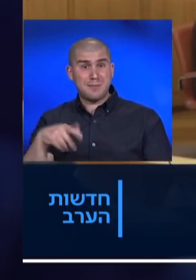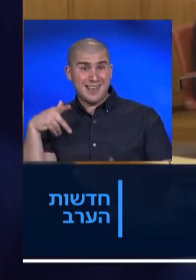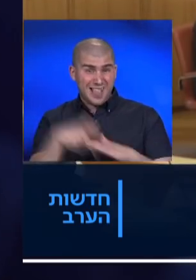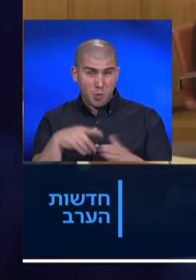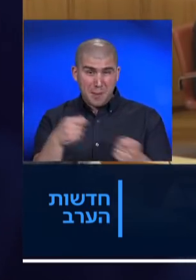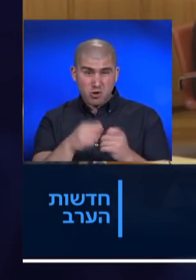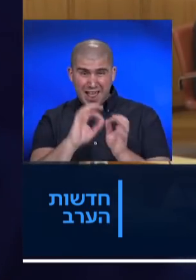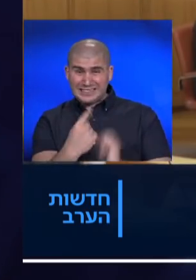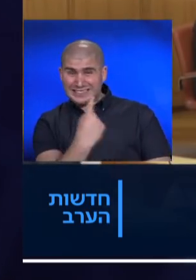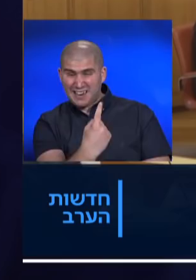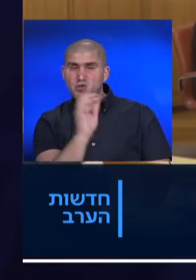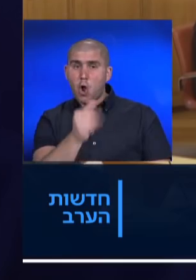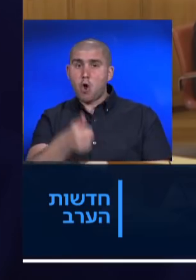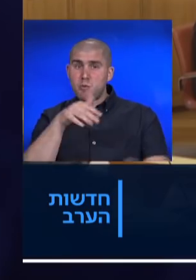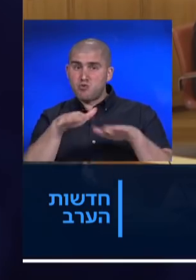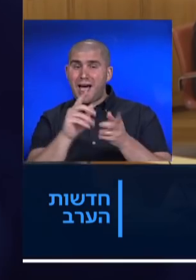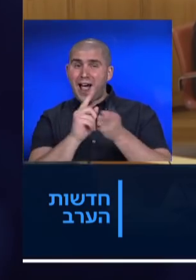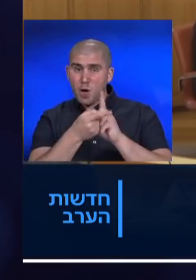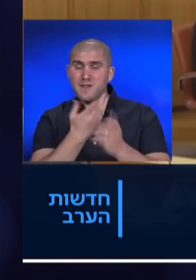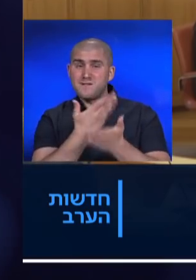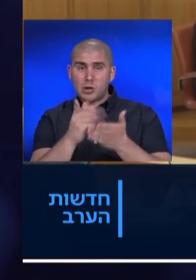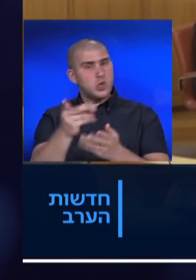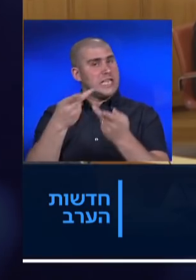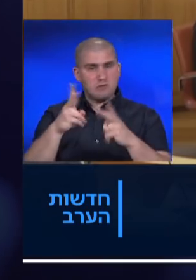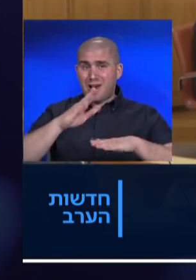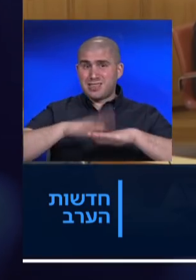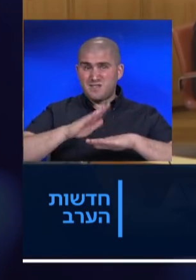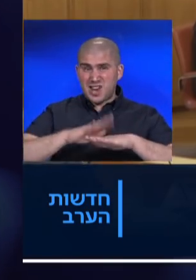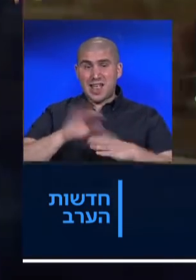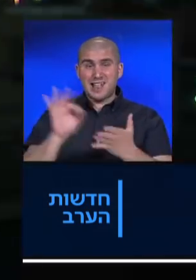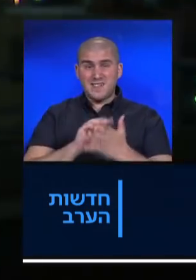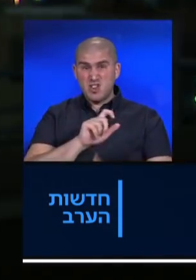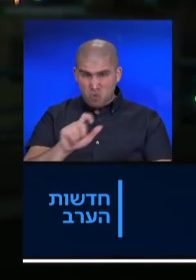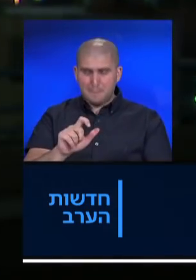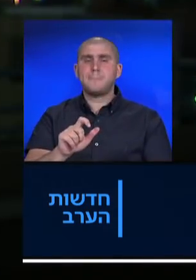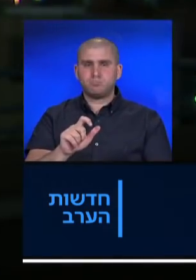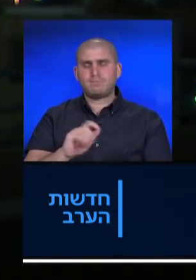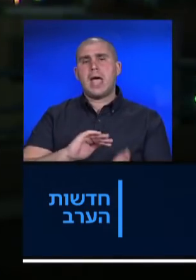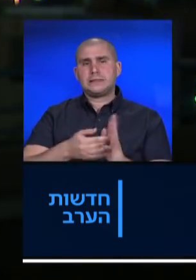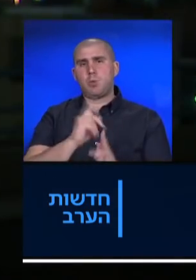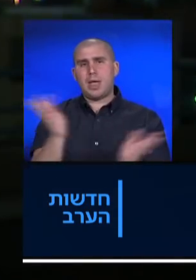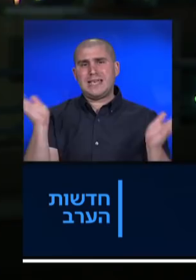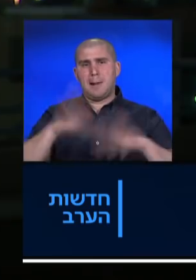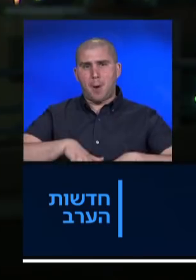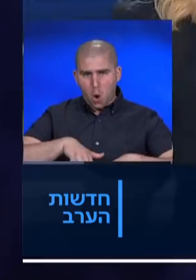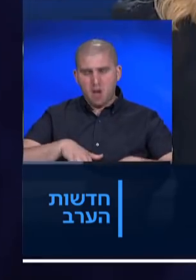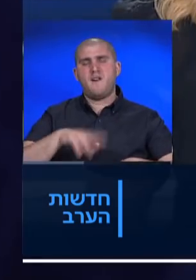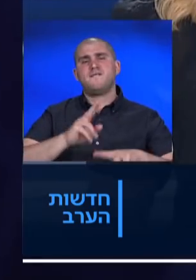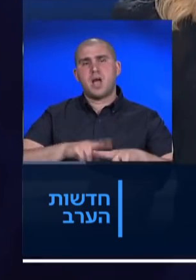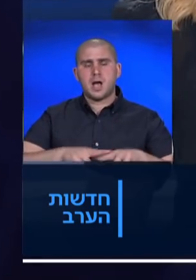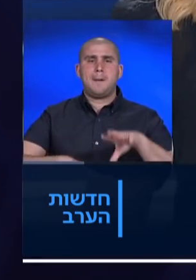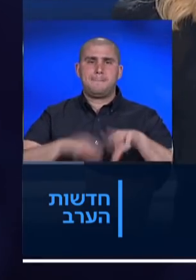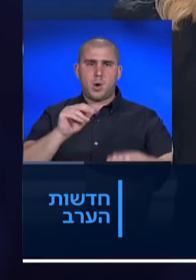של ראש ממשלה חלופי, ויקבעו שהוא לא יכול לכהן תחת כתב אישום, ההסכם הזה עשוי לקרוס, ואז בחירות